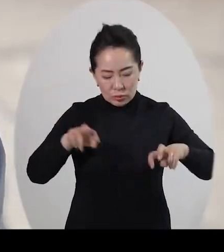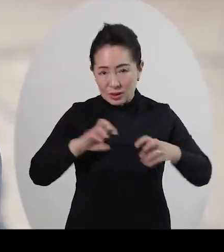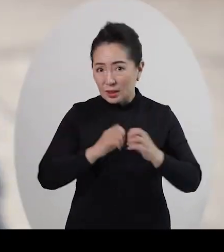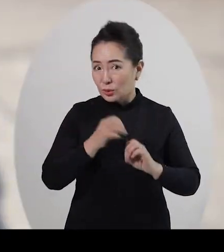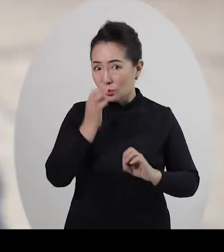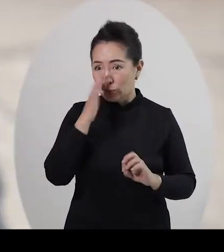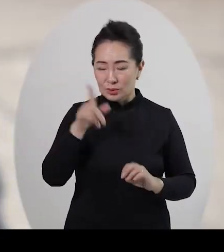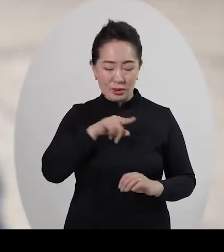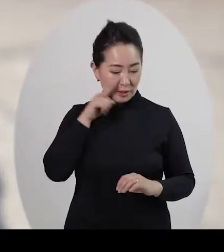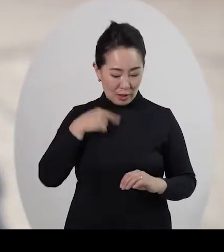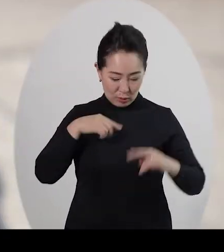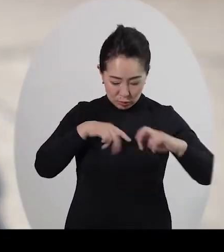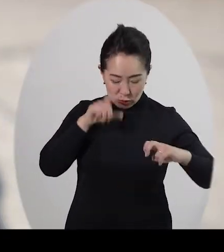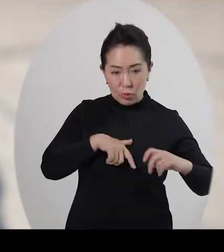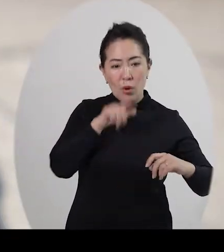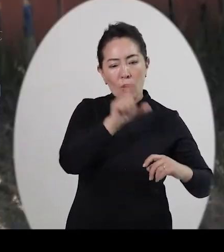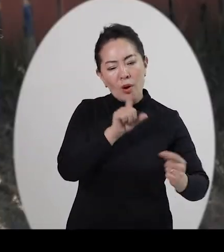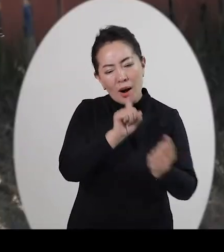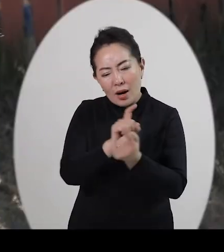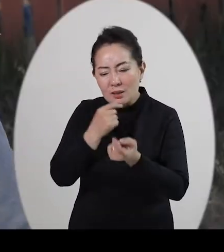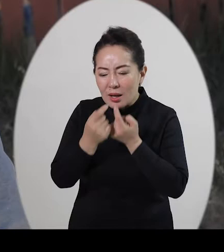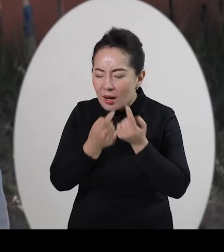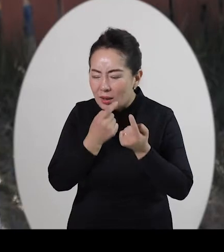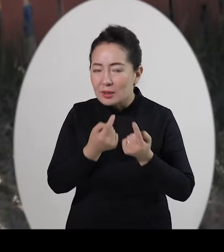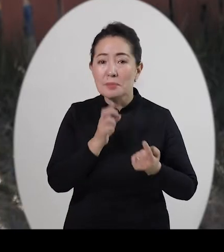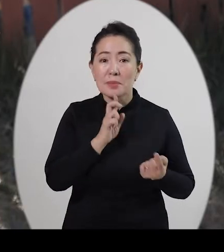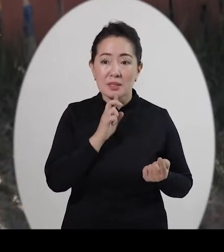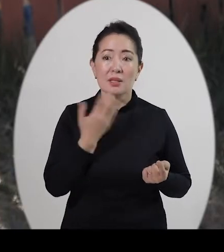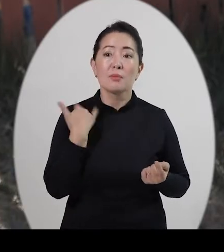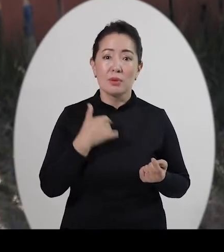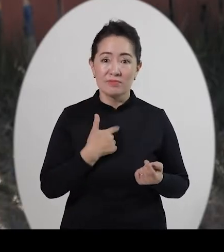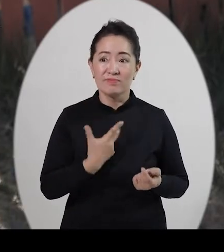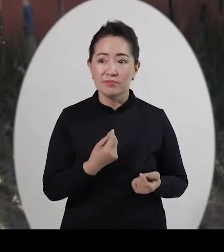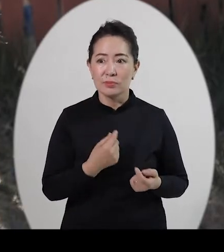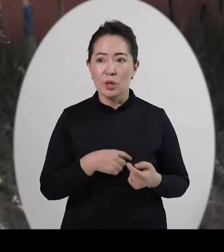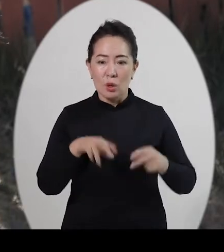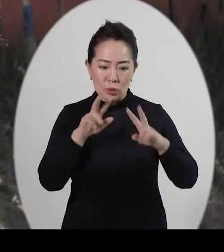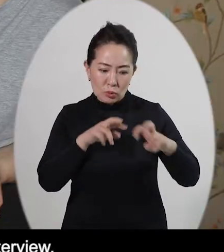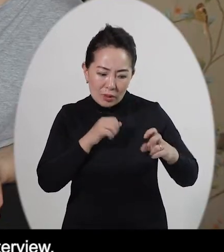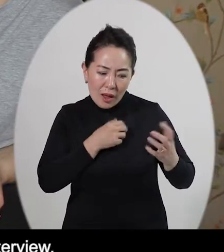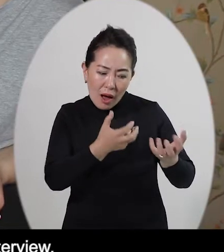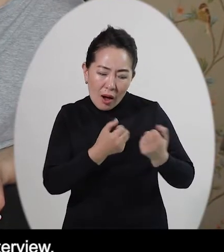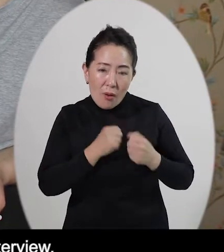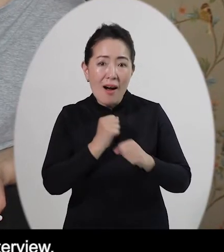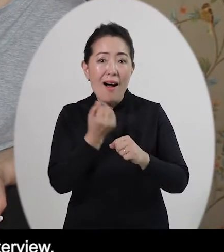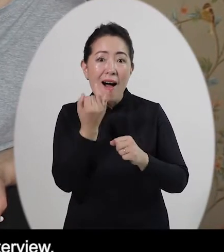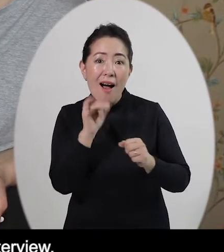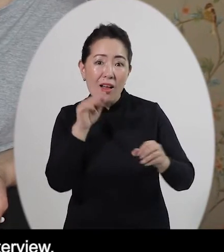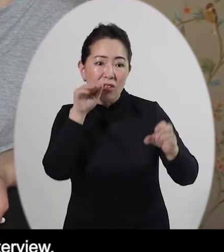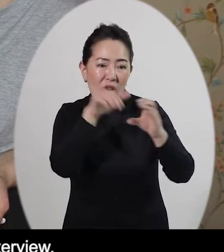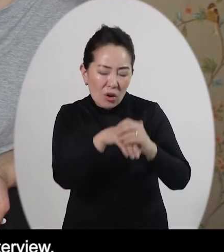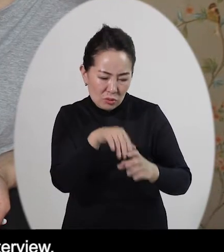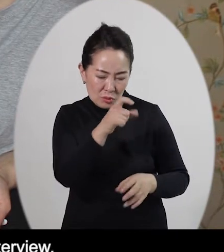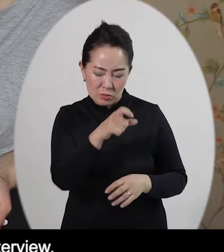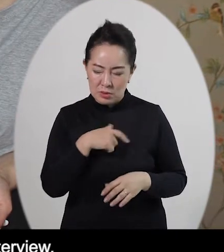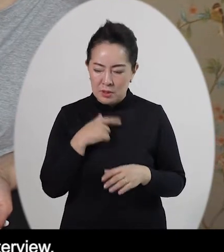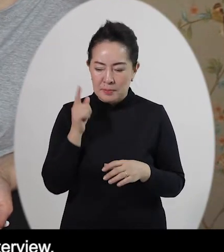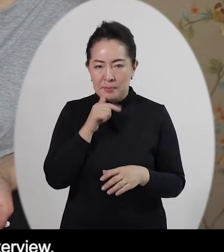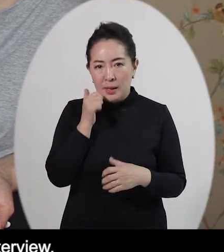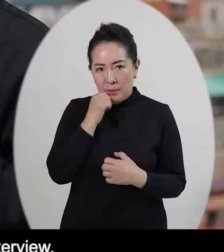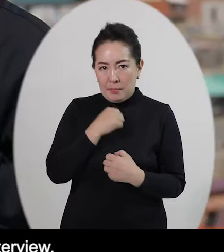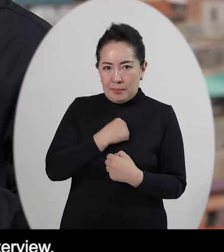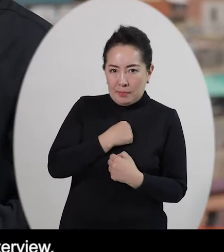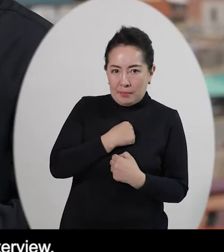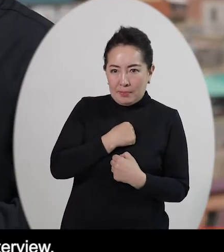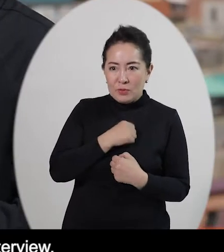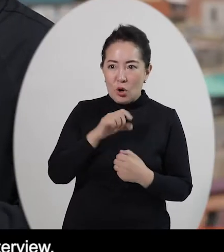Өмнө нь судалгаа хийж байгаагүй залуу судлаачийн хувьд бусадтай харилцах асуудал дээр нэлээд бэрхшээл гарсан. Судалгаа авах айл өрхтөөрөө очиход тэдгээр хүмүүс